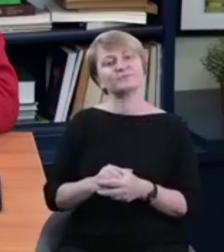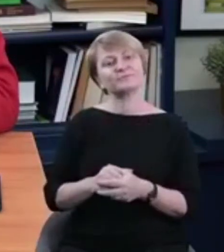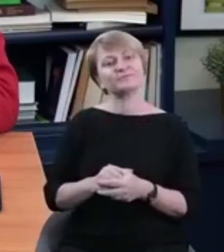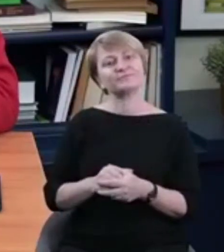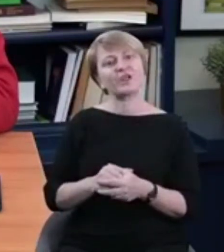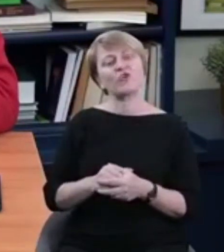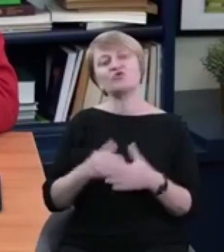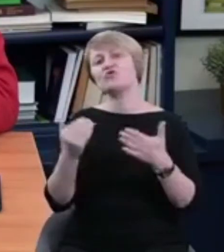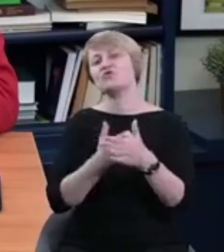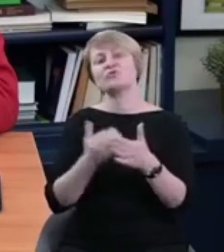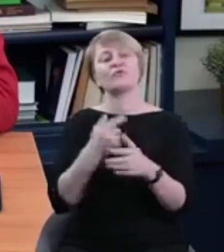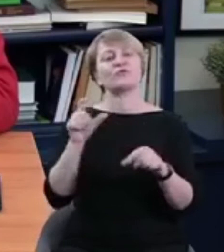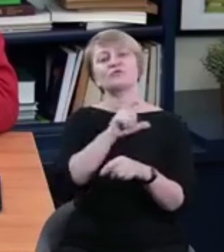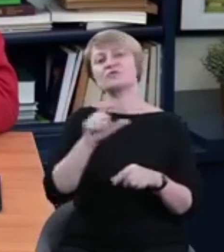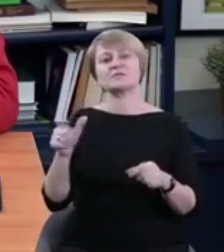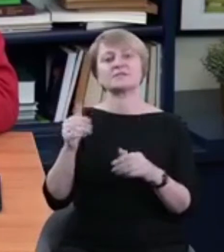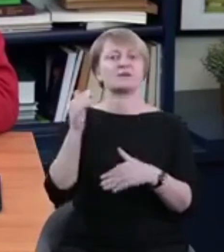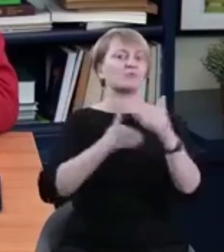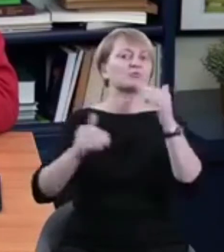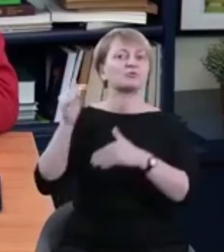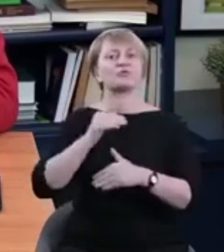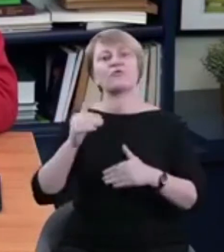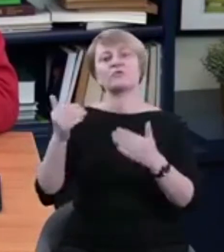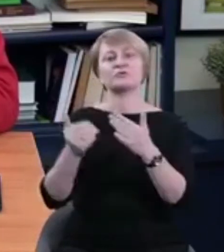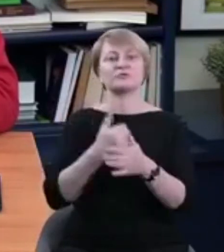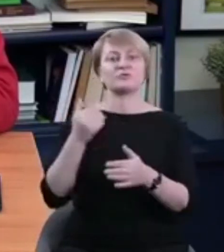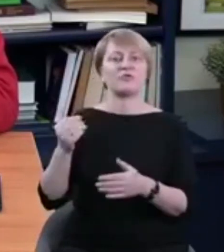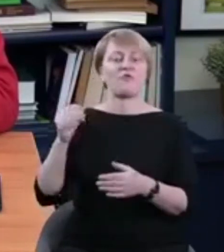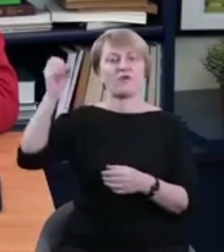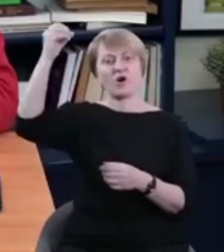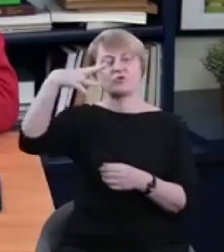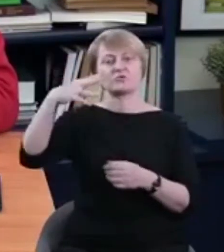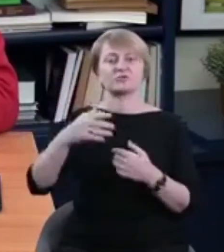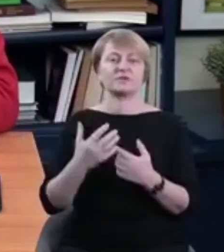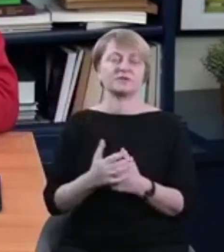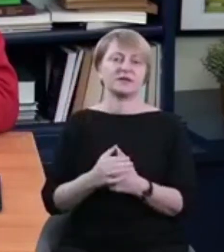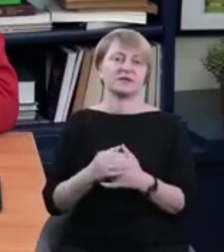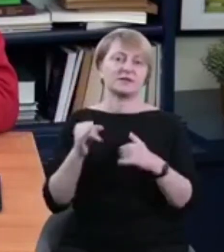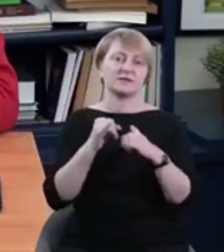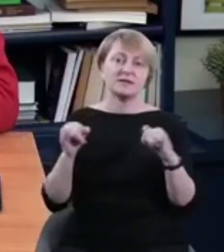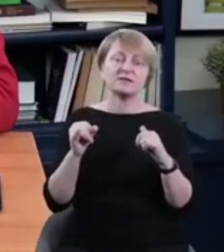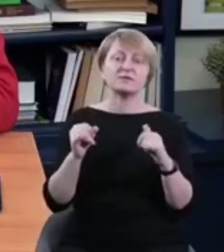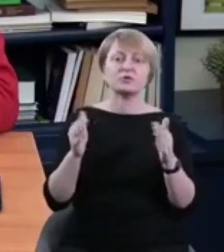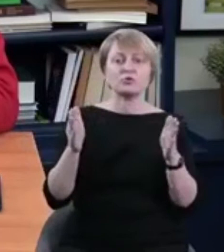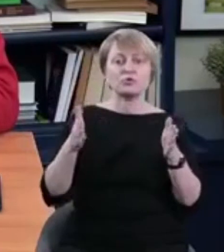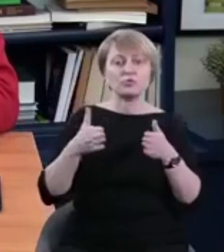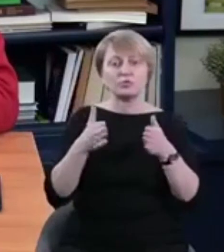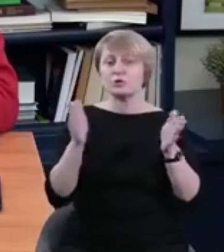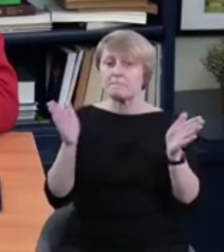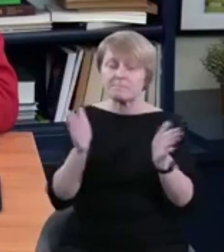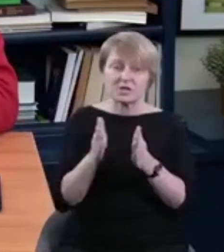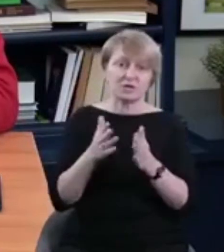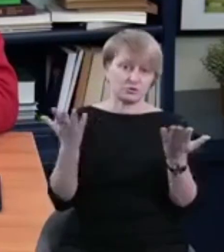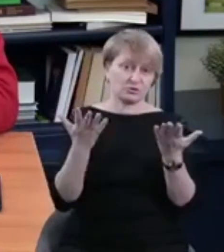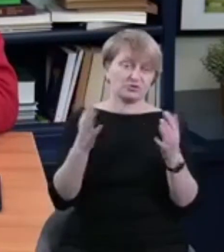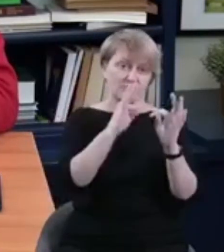modernizować budować oświetlenie na na tych tych uliczkach których macie państwo